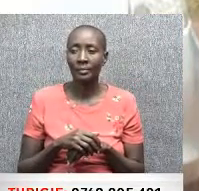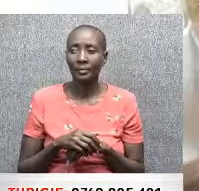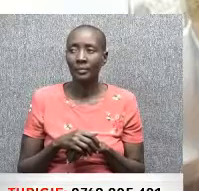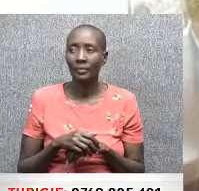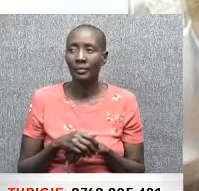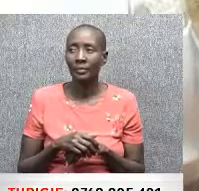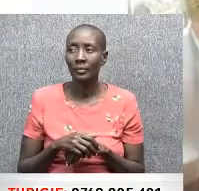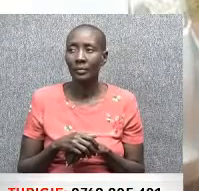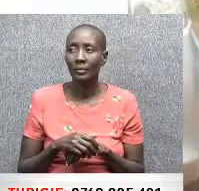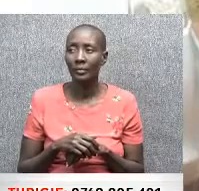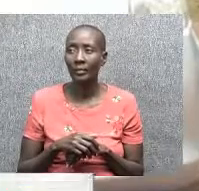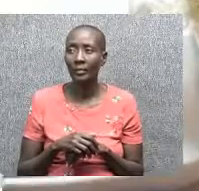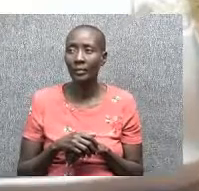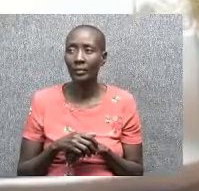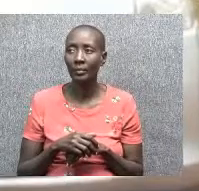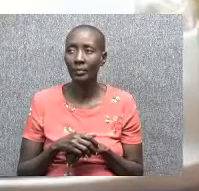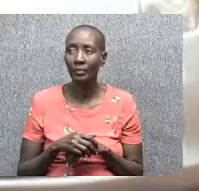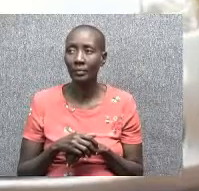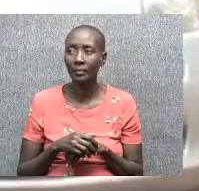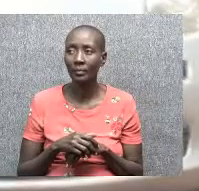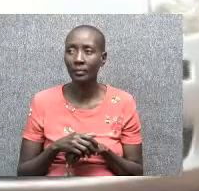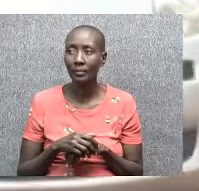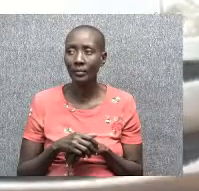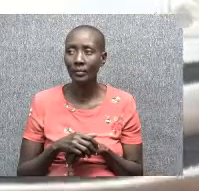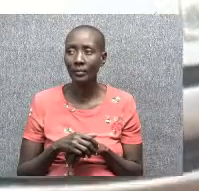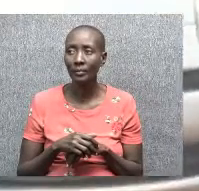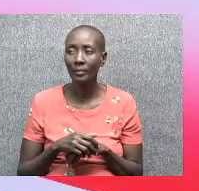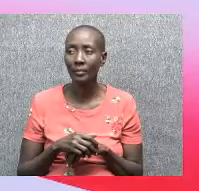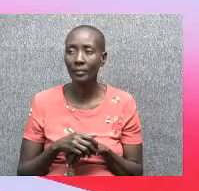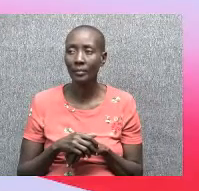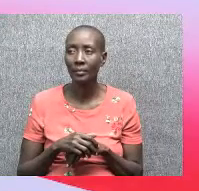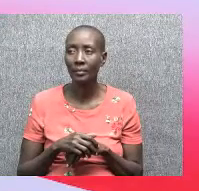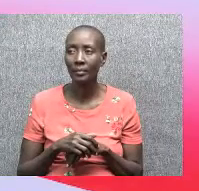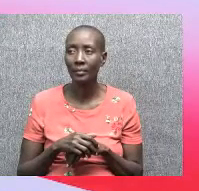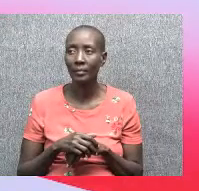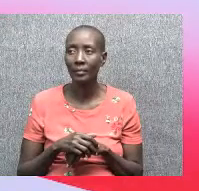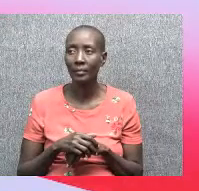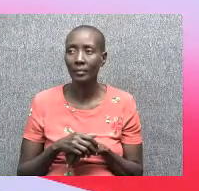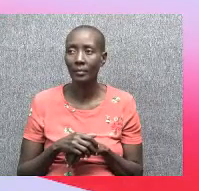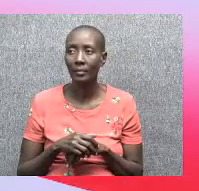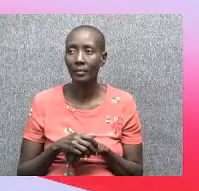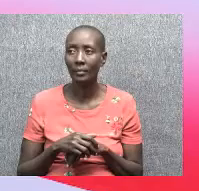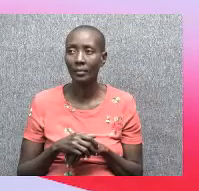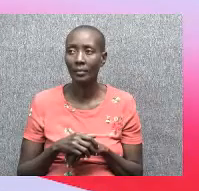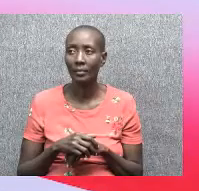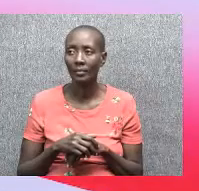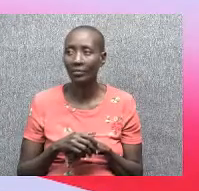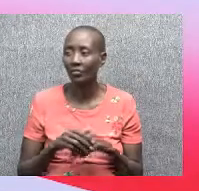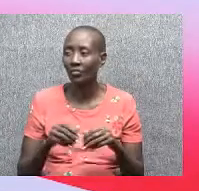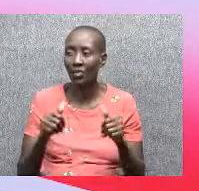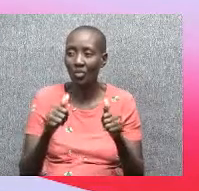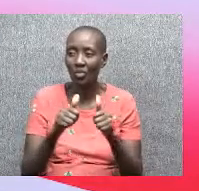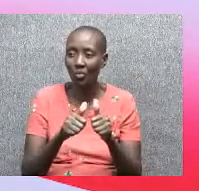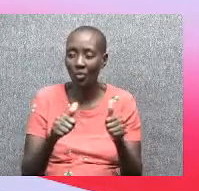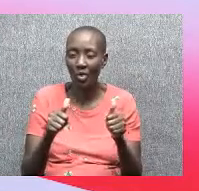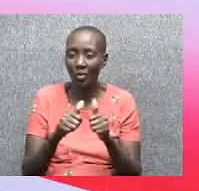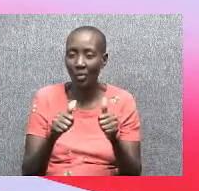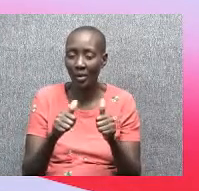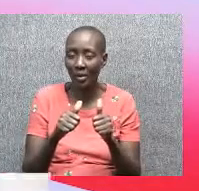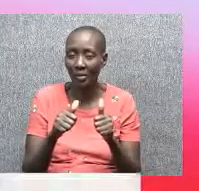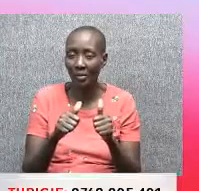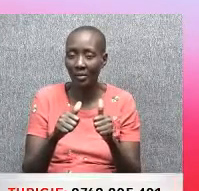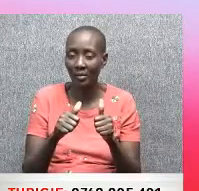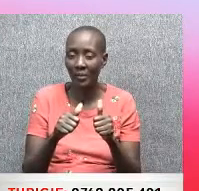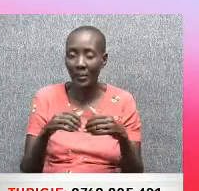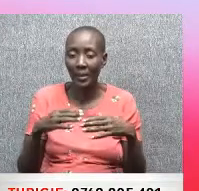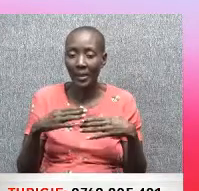nikiarifia TV47. Jina langu ni Boniface Barasa. Na msafi kabisa, mashirika kutetea haki